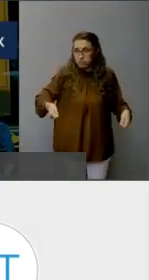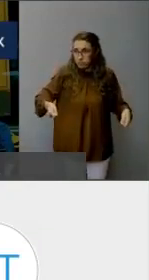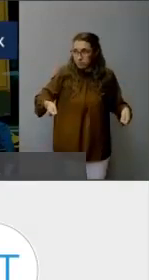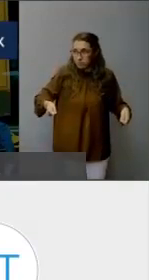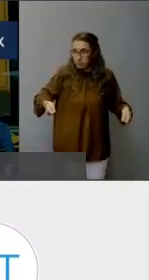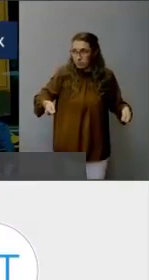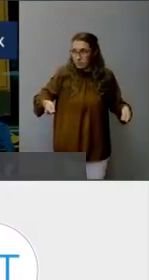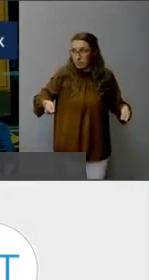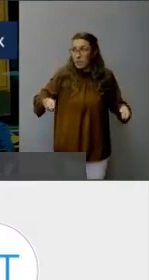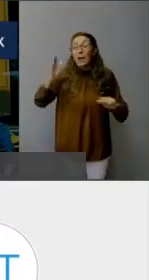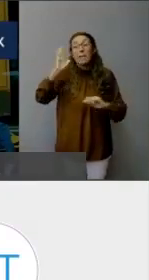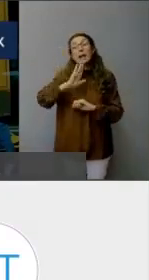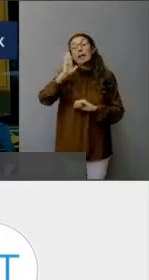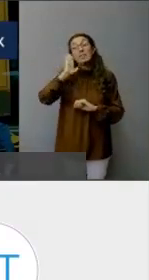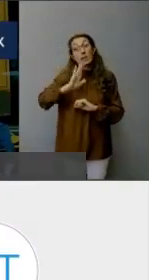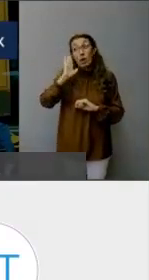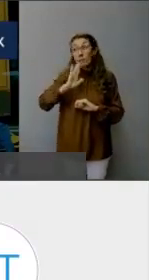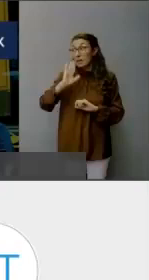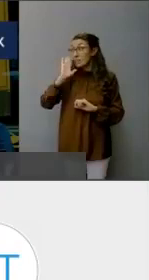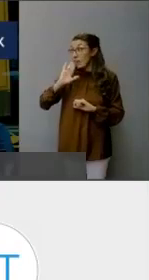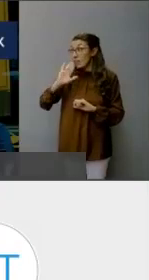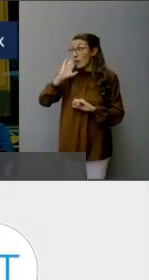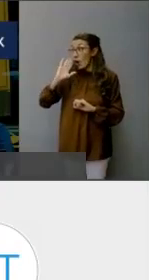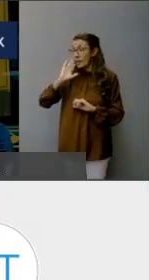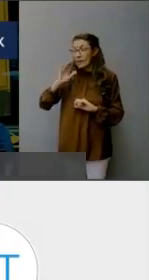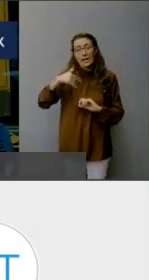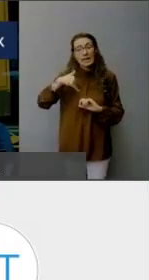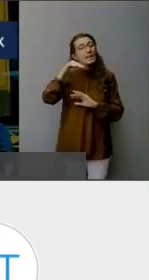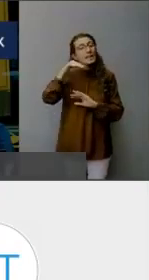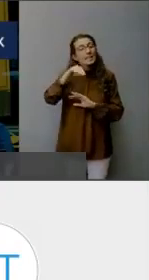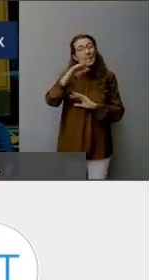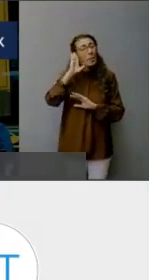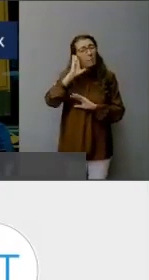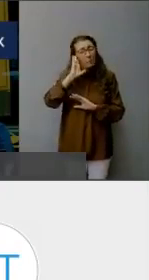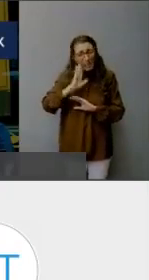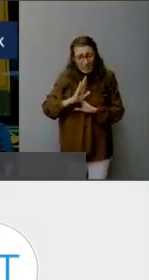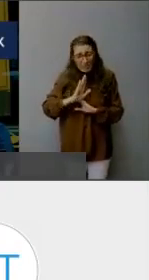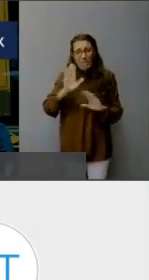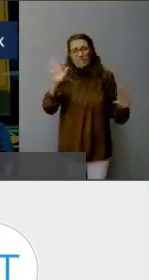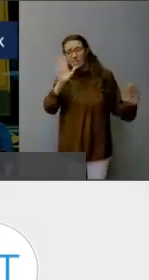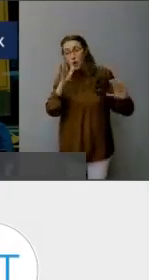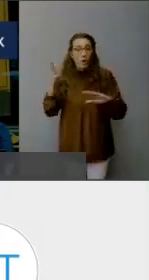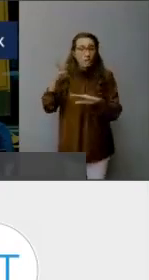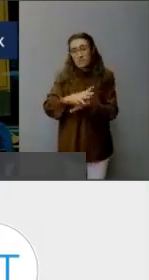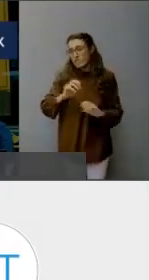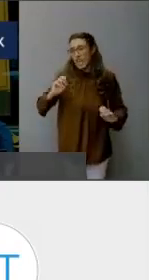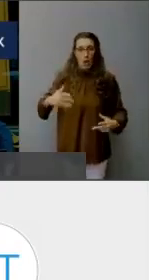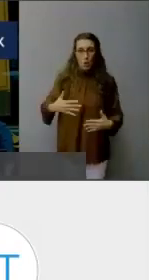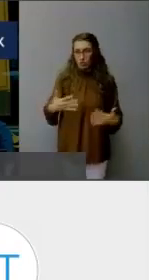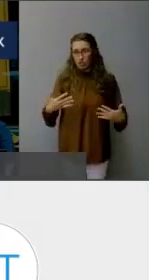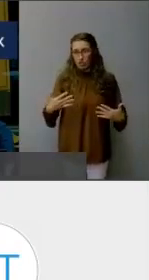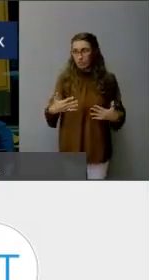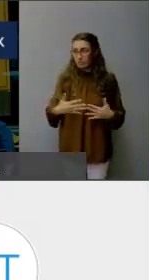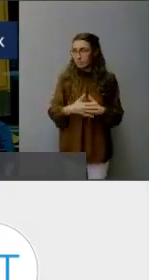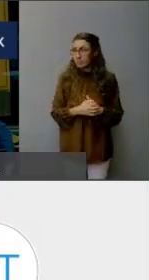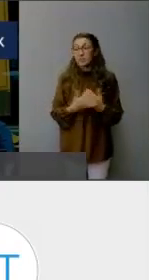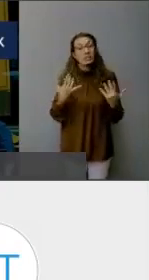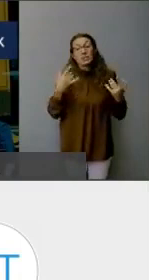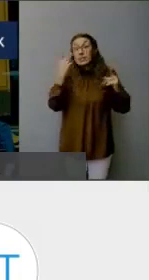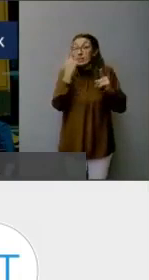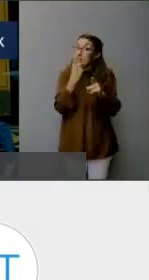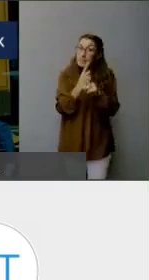per cortesia chiedo cortesemente di intervenire anche abbastanza rapidamente se no devo